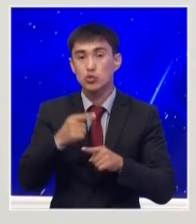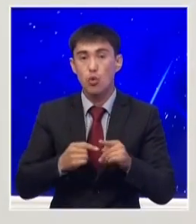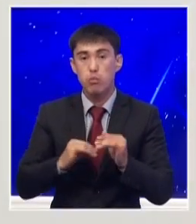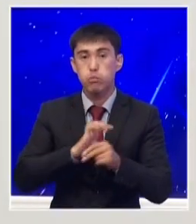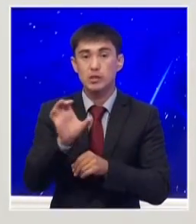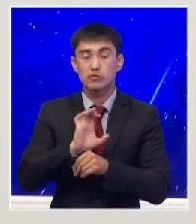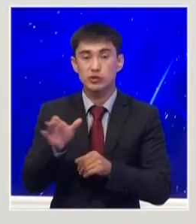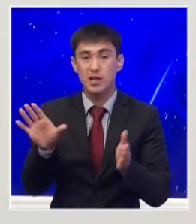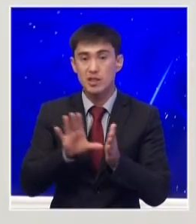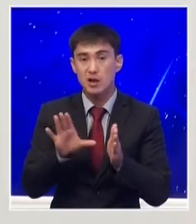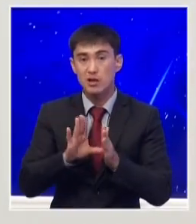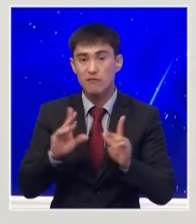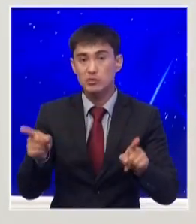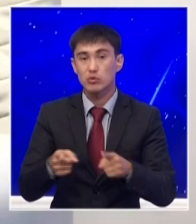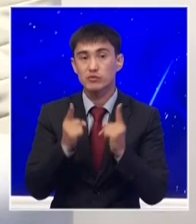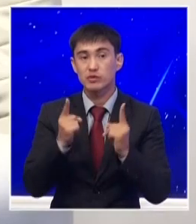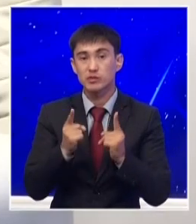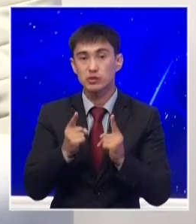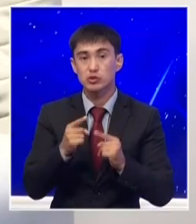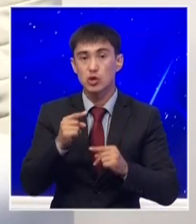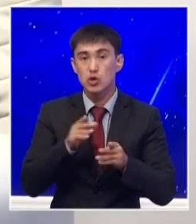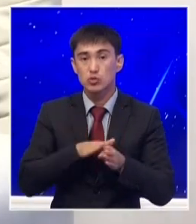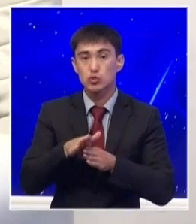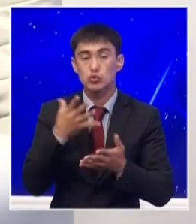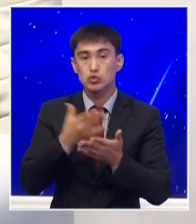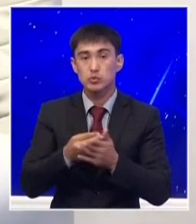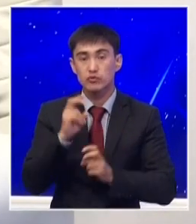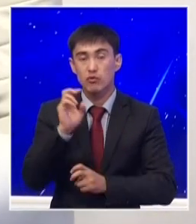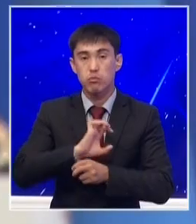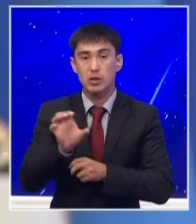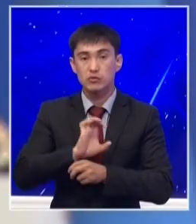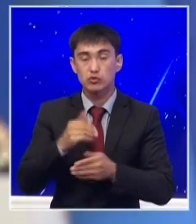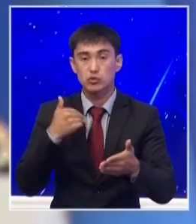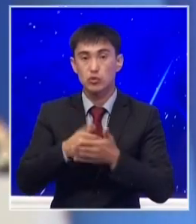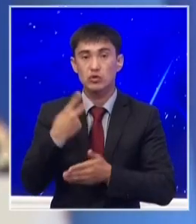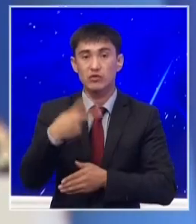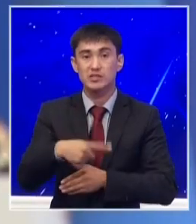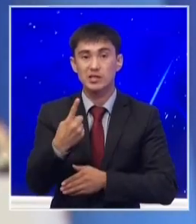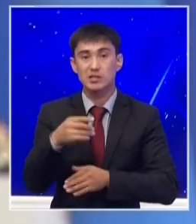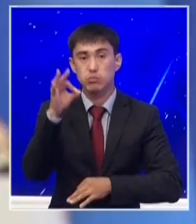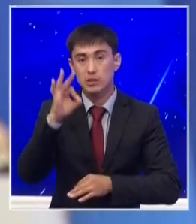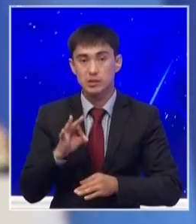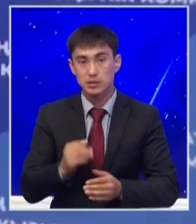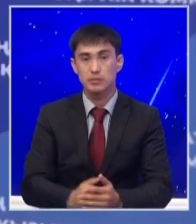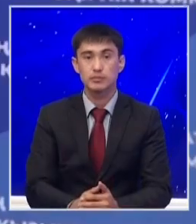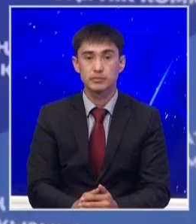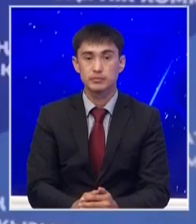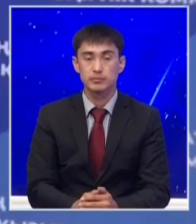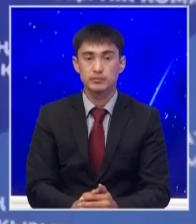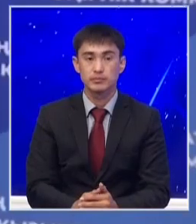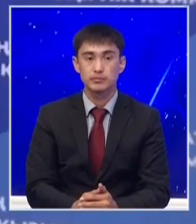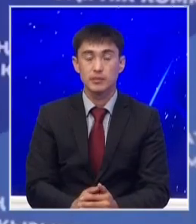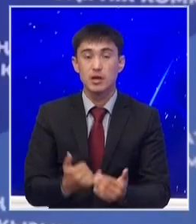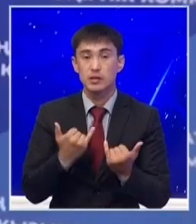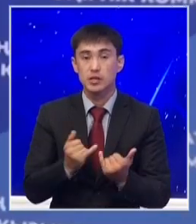производства энергии из возобновляемых источников в структуре собственного производства до 21%. В настоящее